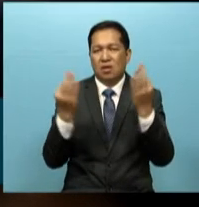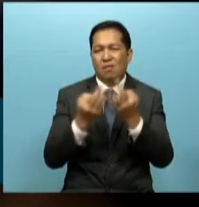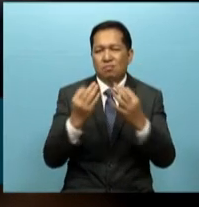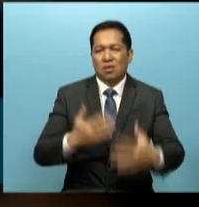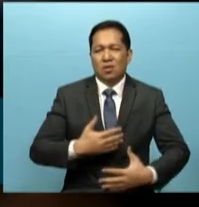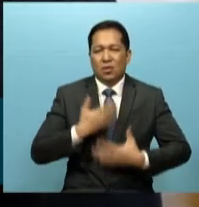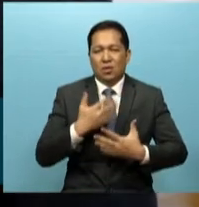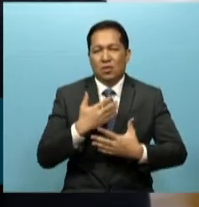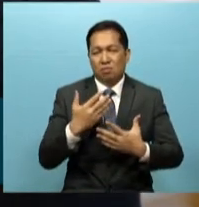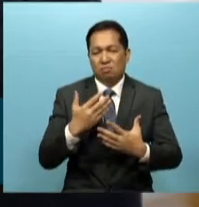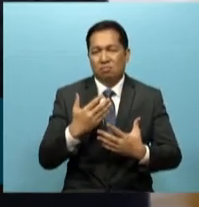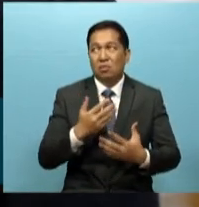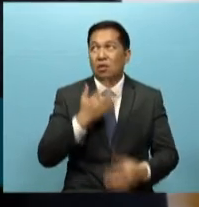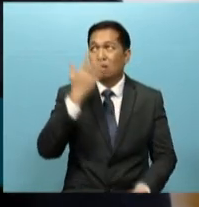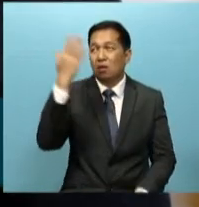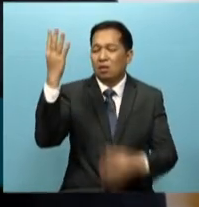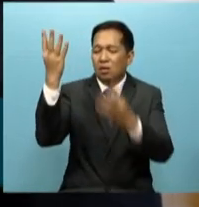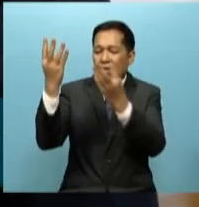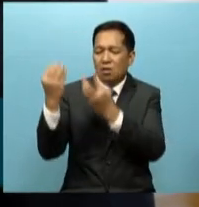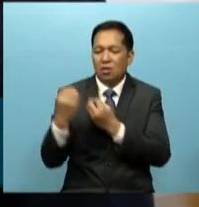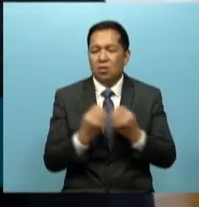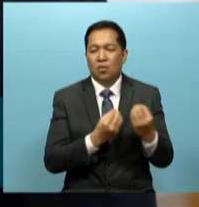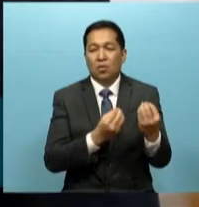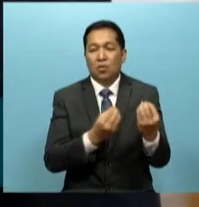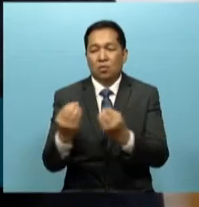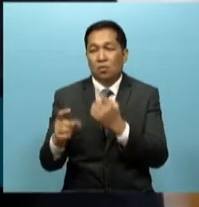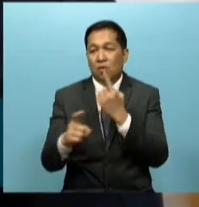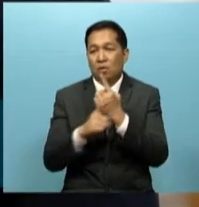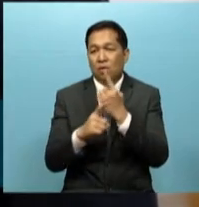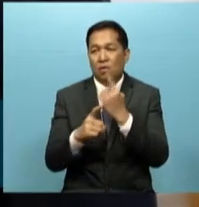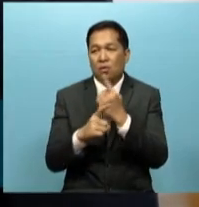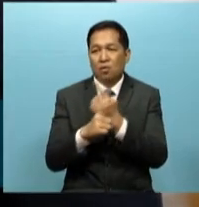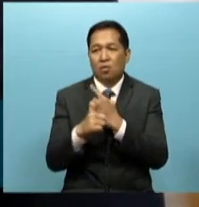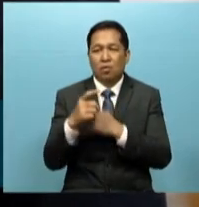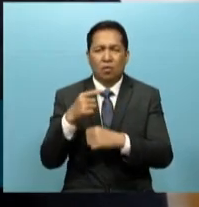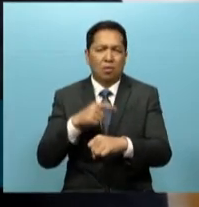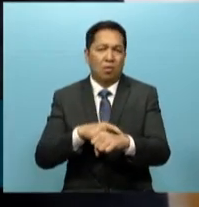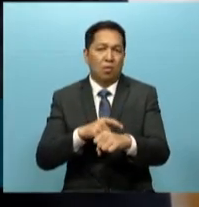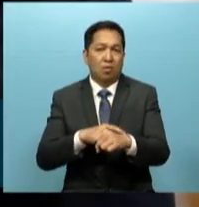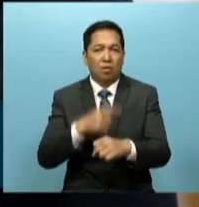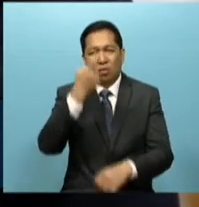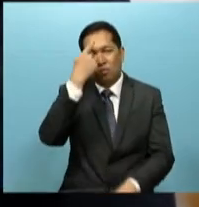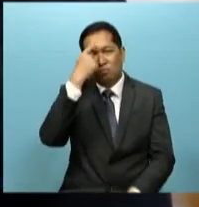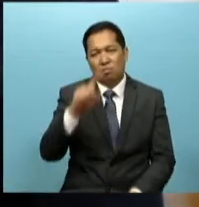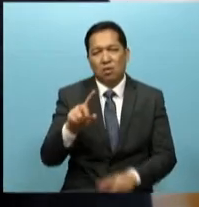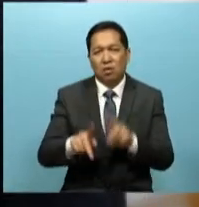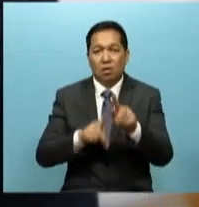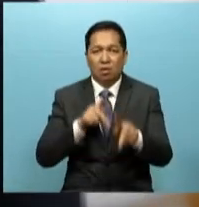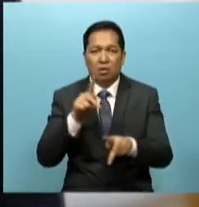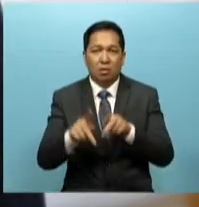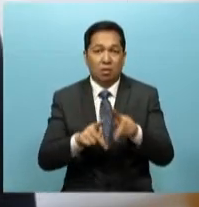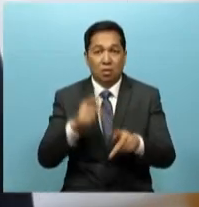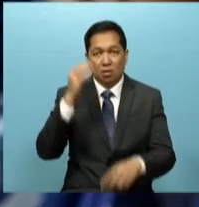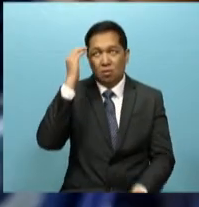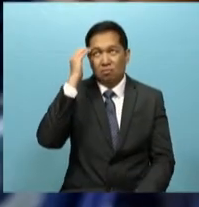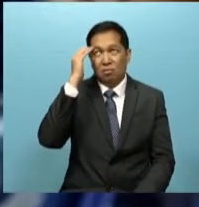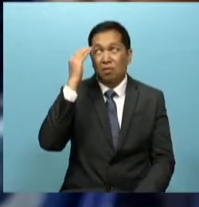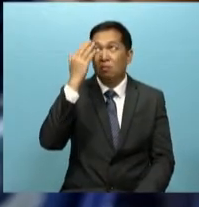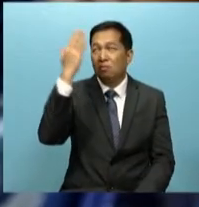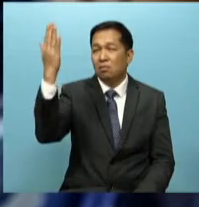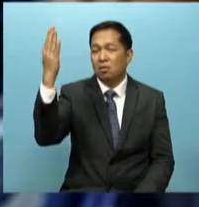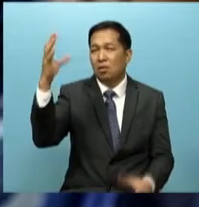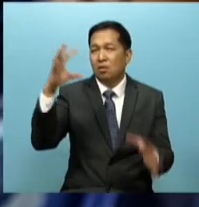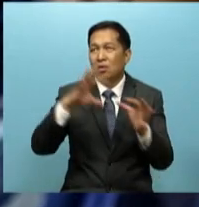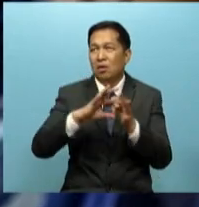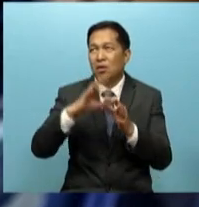talaga. Ibinibigay niyo po talaga inda yung tamang panahon, tamang tao para makakilala ko sa Kanya.